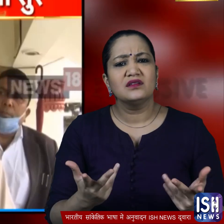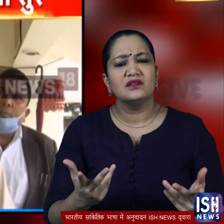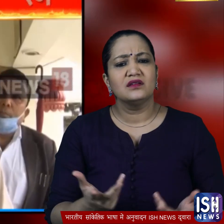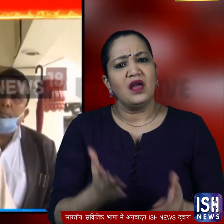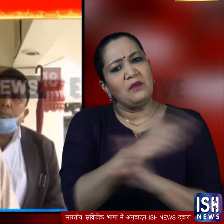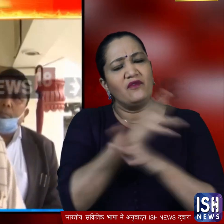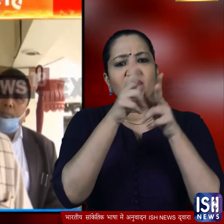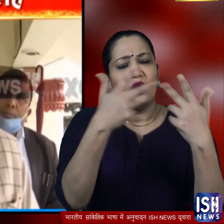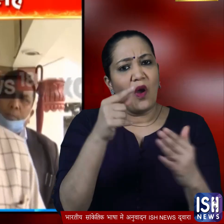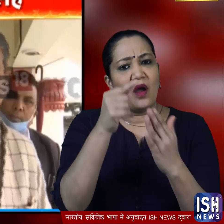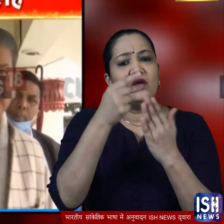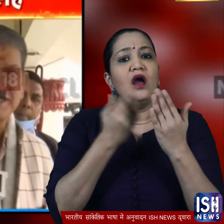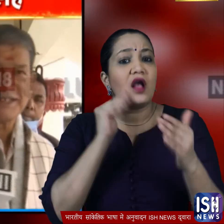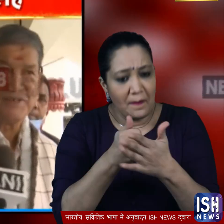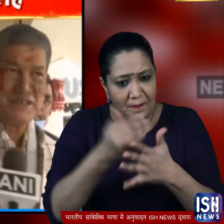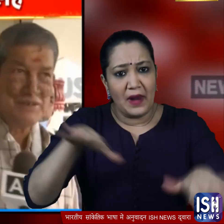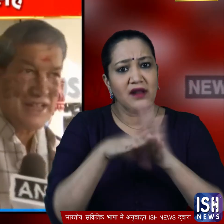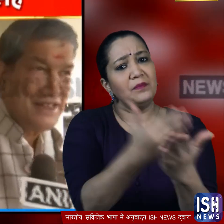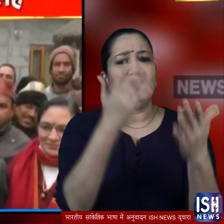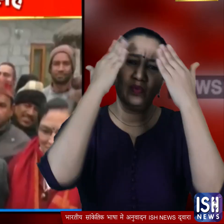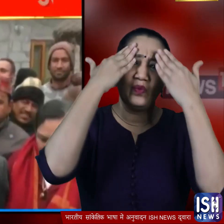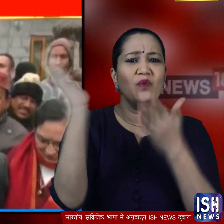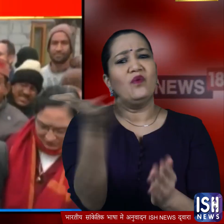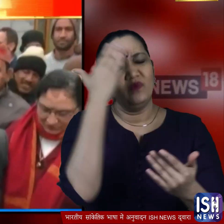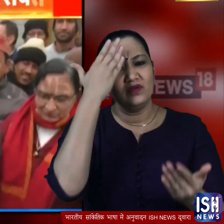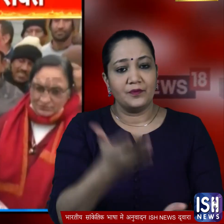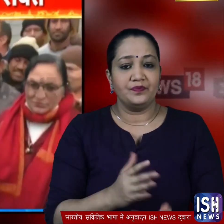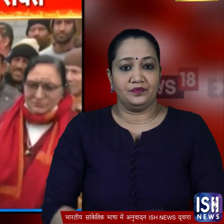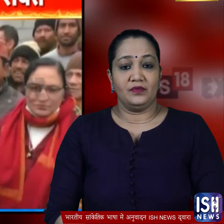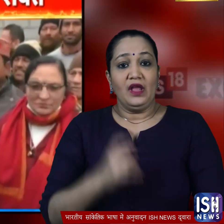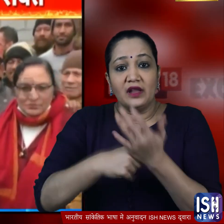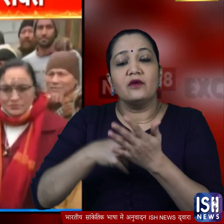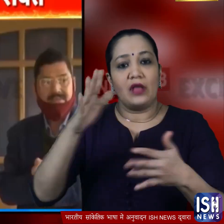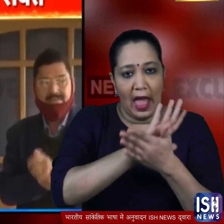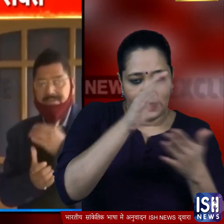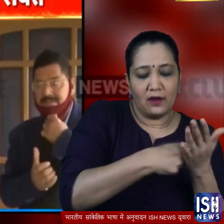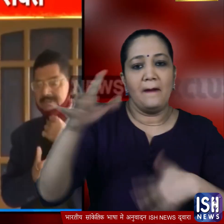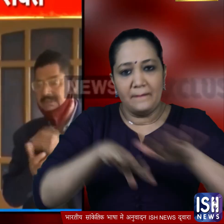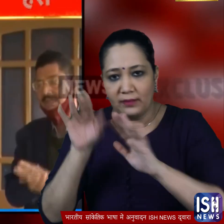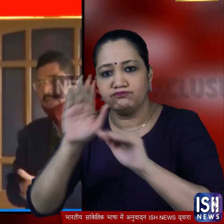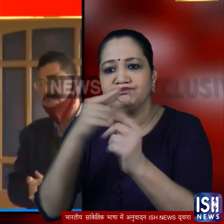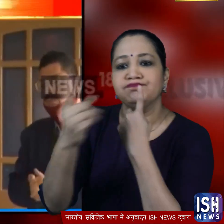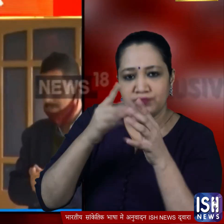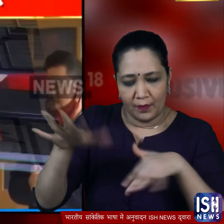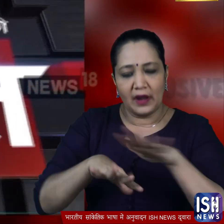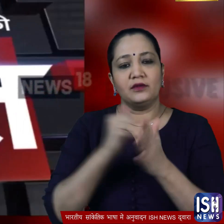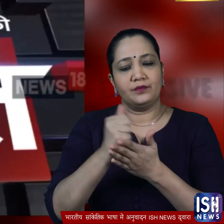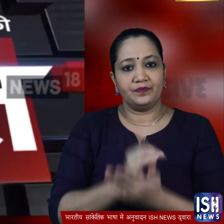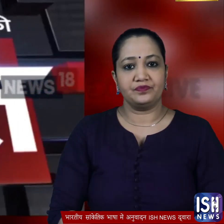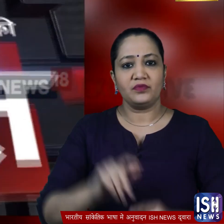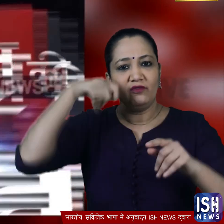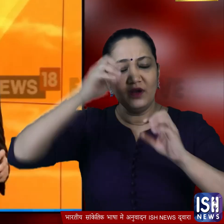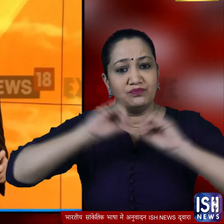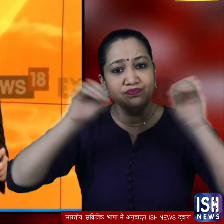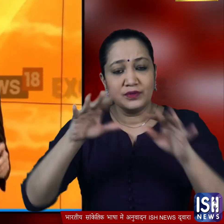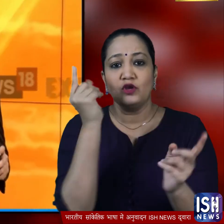रहा है? मैंने तो कह दिया, नामांकन की तिथि भी बता दी। बताया गया कि रणजीत रावत को मनाने के लिए हरीश रावत की तरफ से कोशिशें भी जारी हैं।